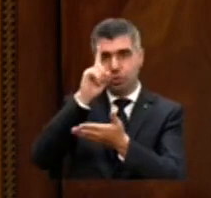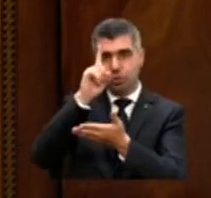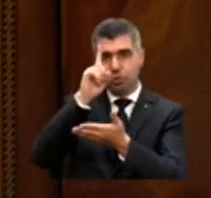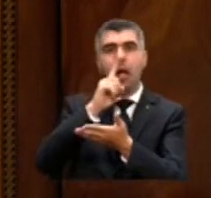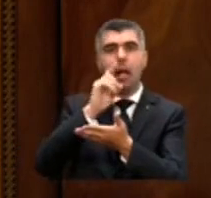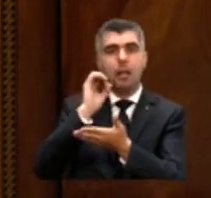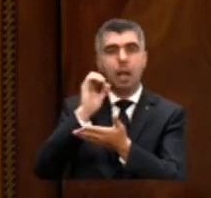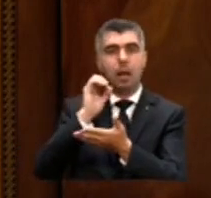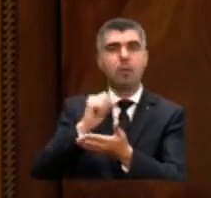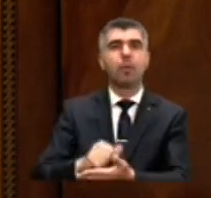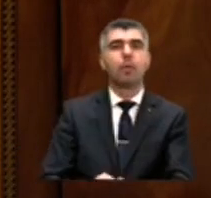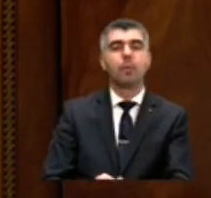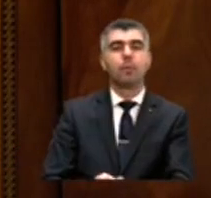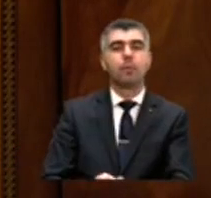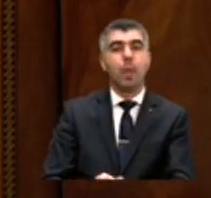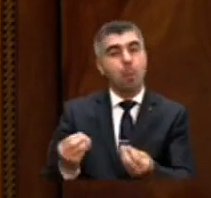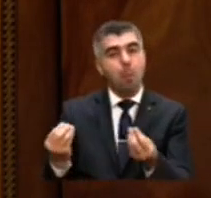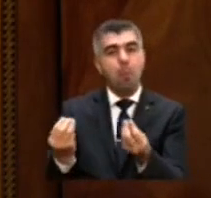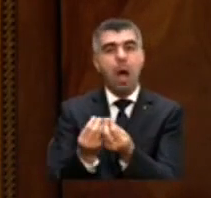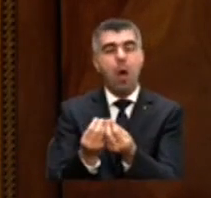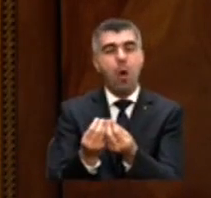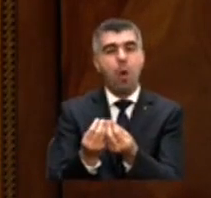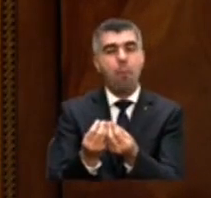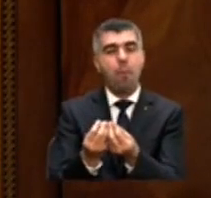الأمير مولاي الحسن وشد أزره